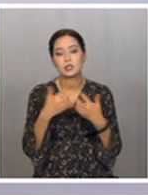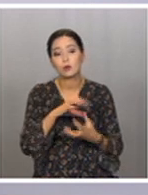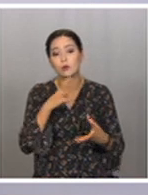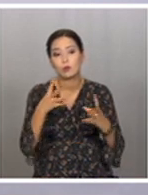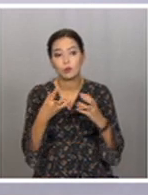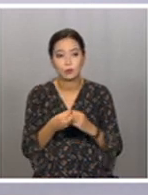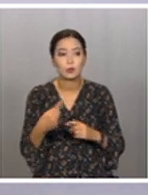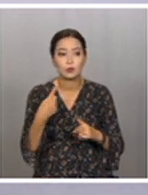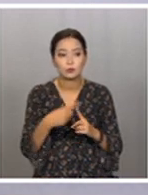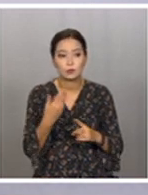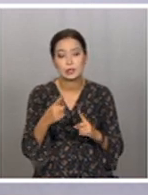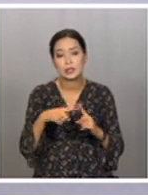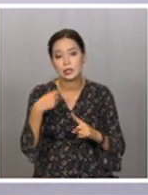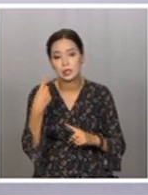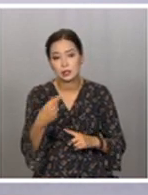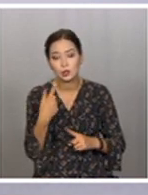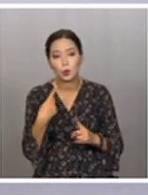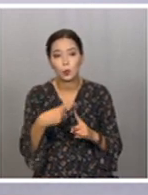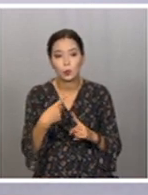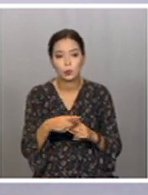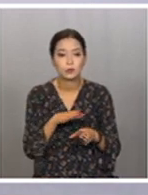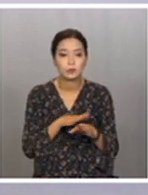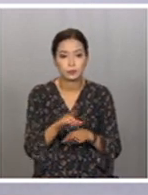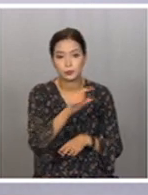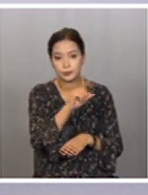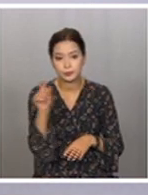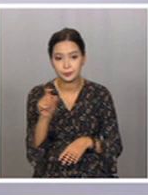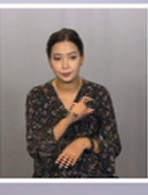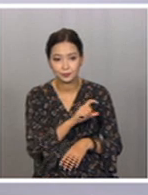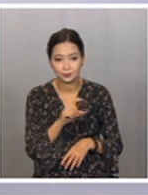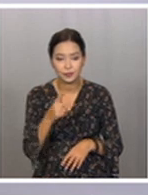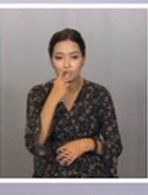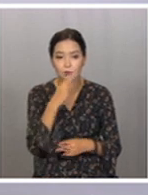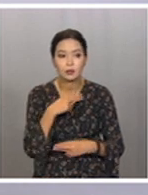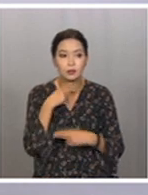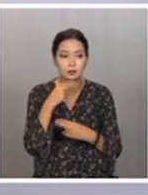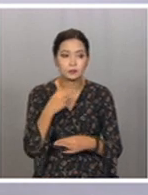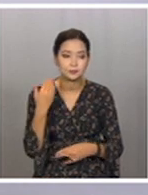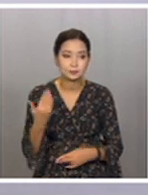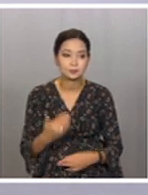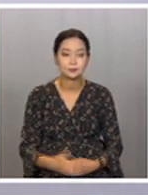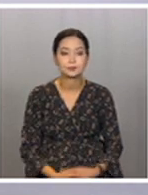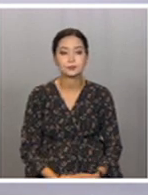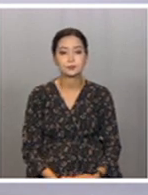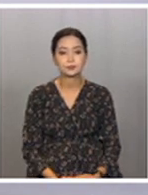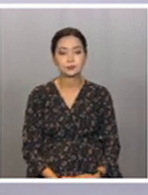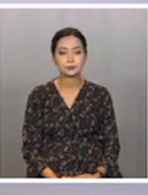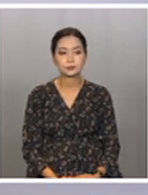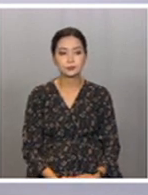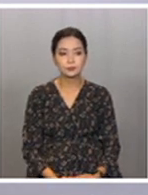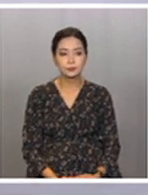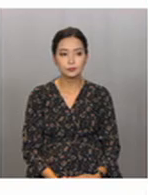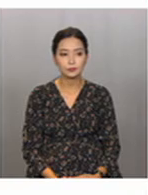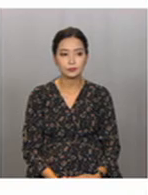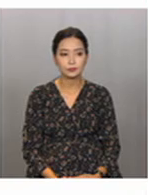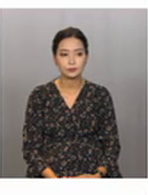Сонда бізде келесі көпмішені аламыз. Сонда А векторының ұзындығының квадраты қосылған Б векторының ұзындығының